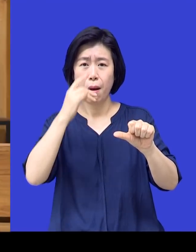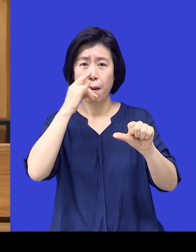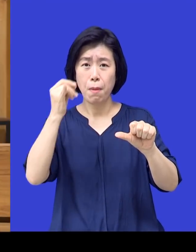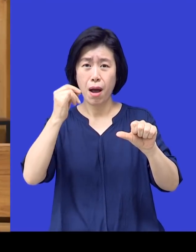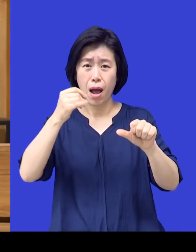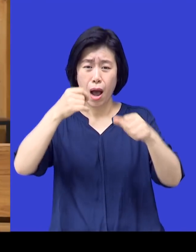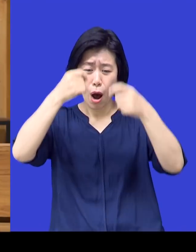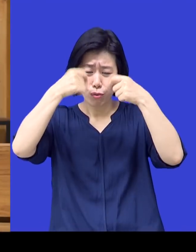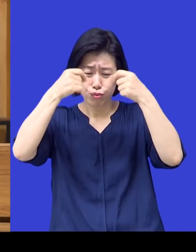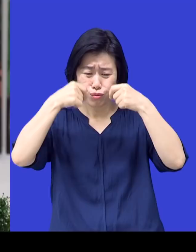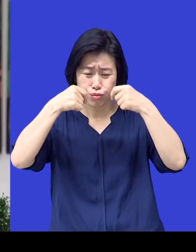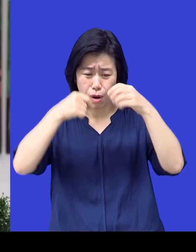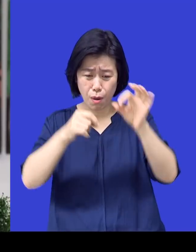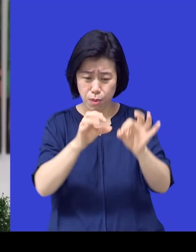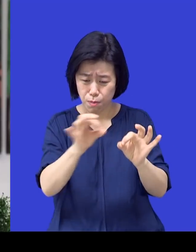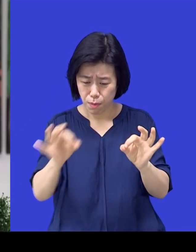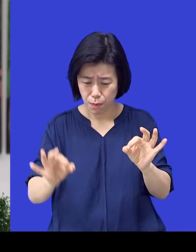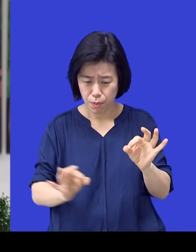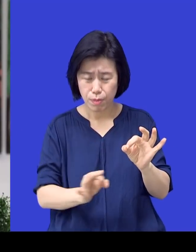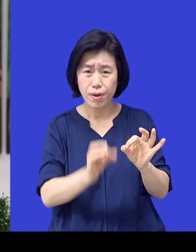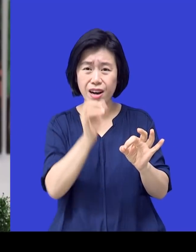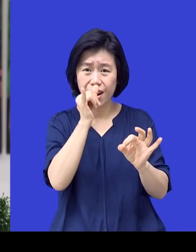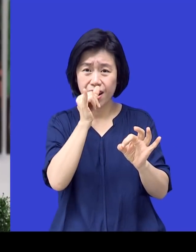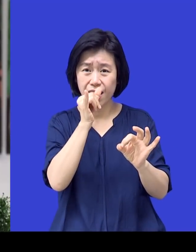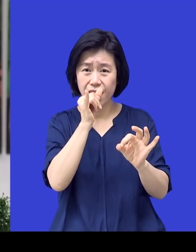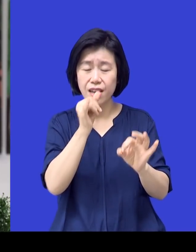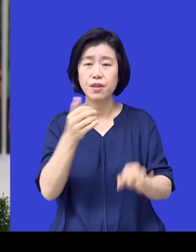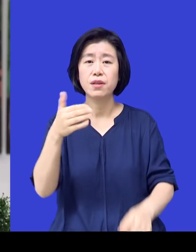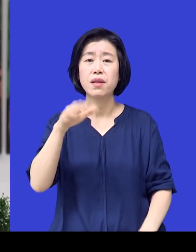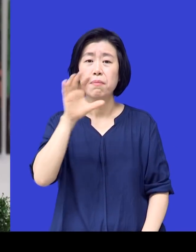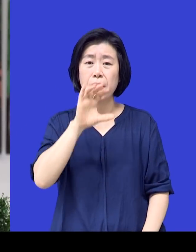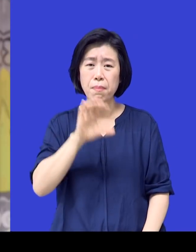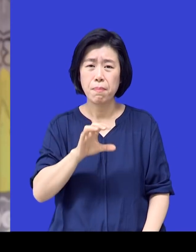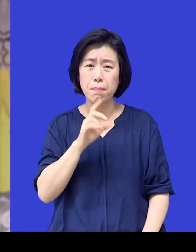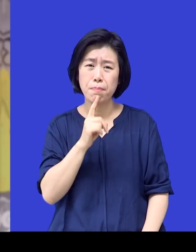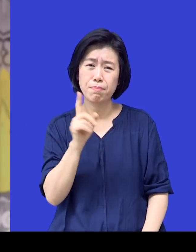모습이 있어요. 근데 반복되는 말은 하나밖에 없어요.